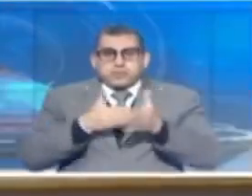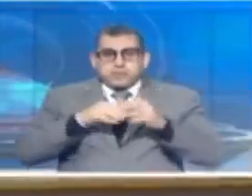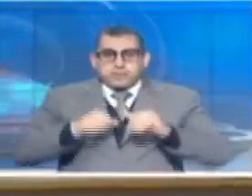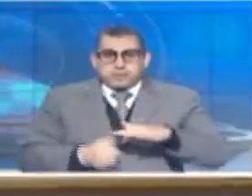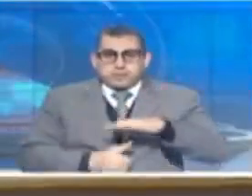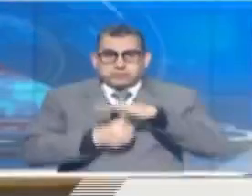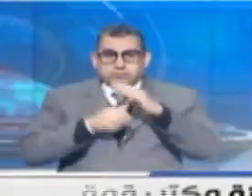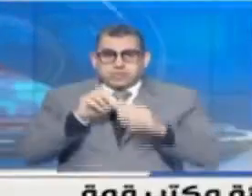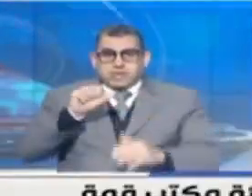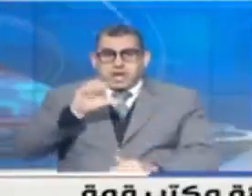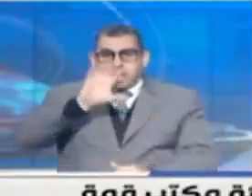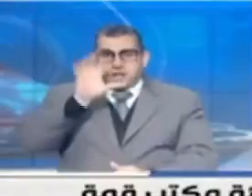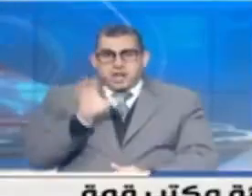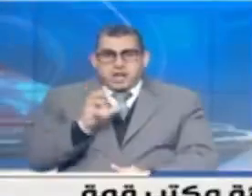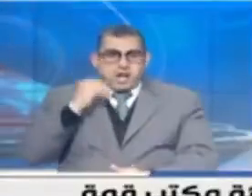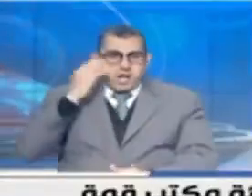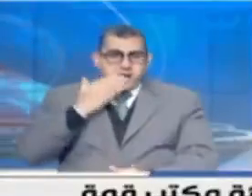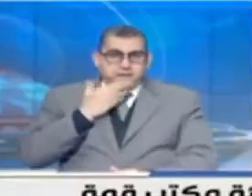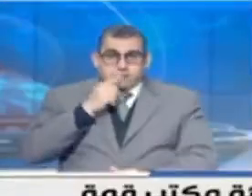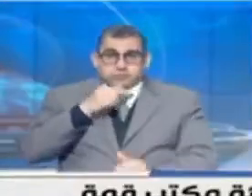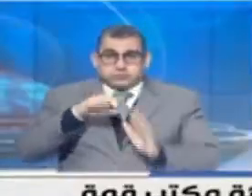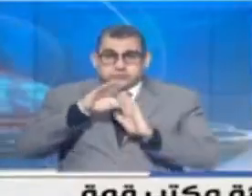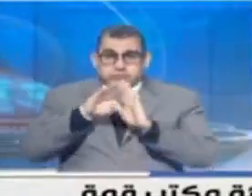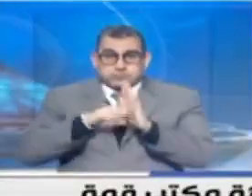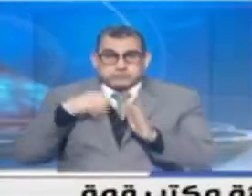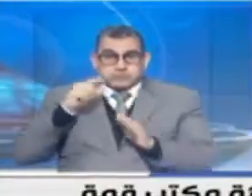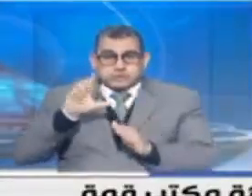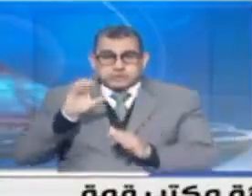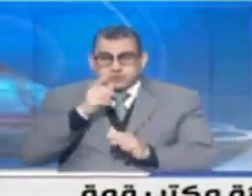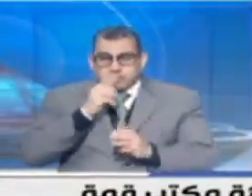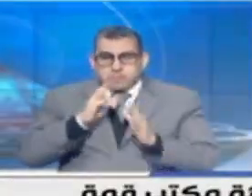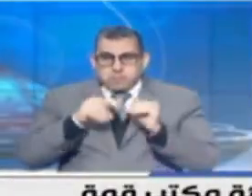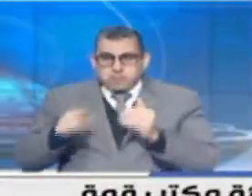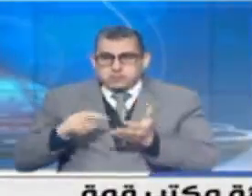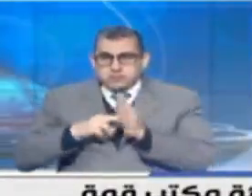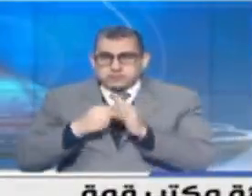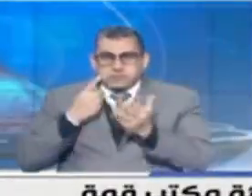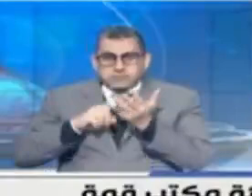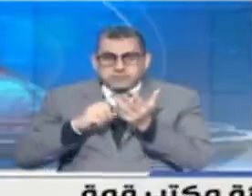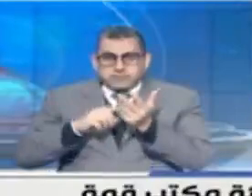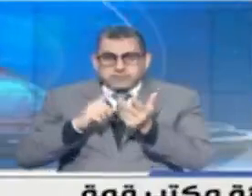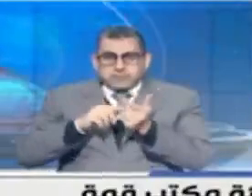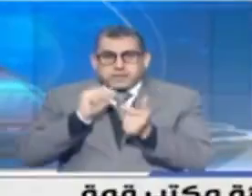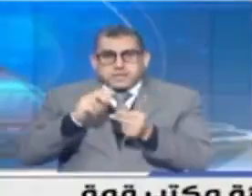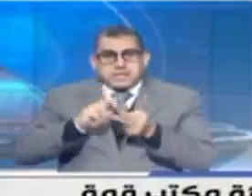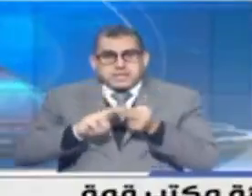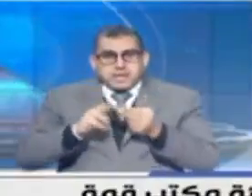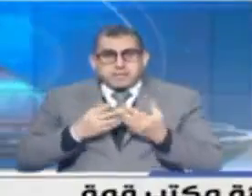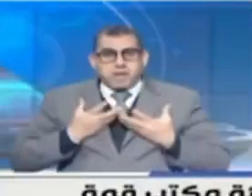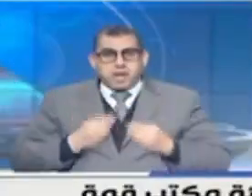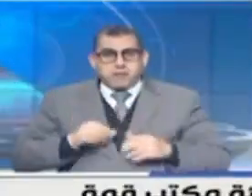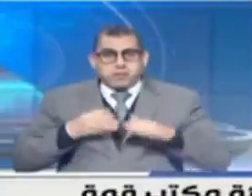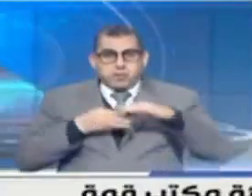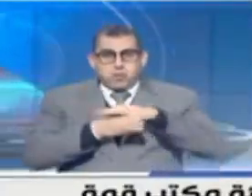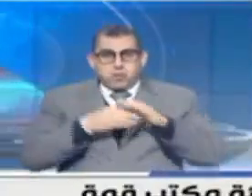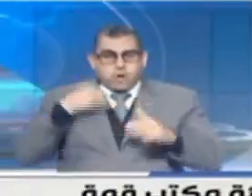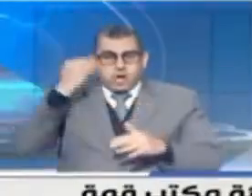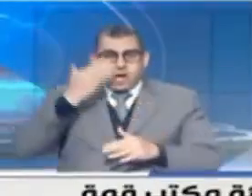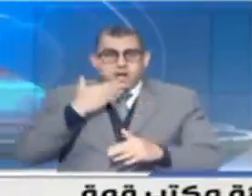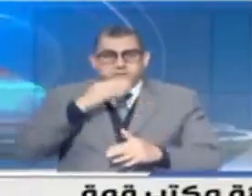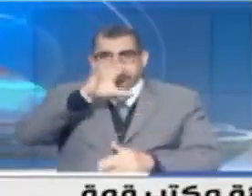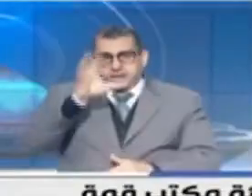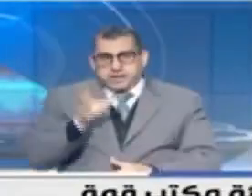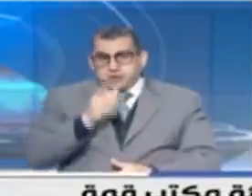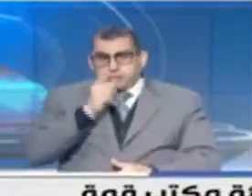قمة الاتحاد الإفريقي، استعرض الرئيس السيسي موقف مصر تجاه عدد من قضايا السلم والأمن في القارة الإفريقية،